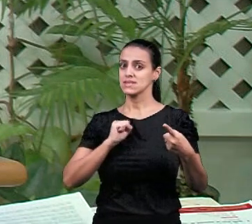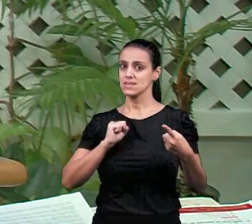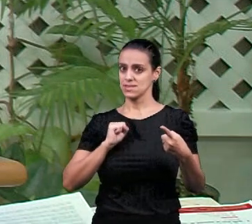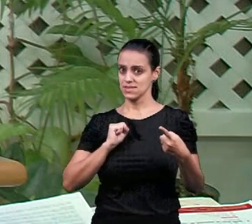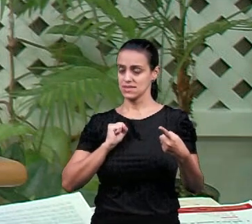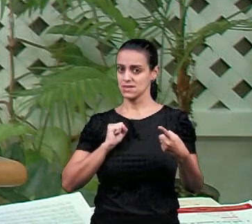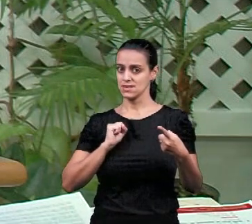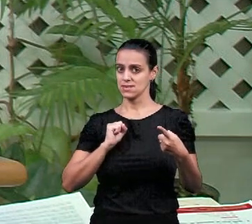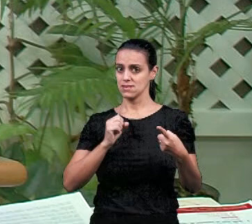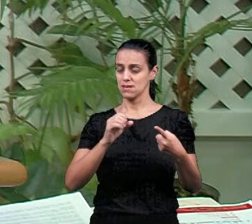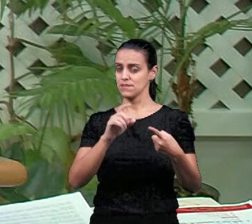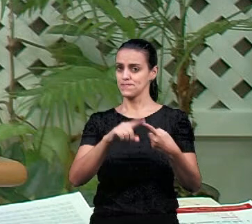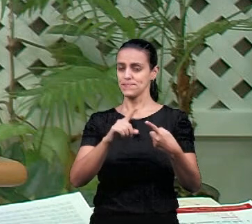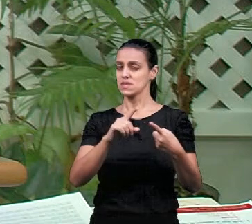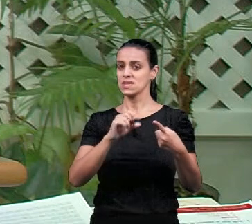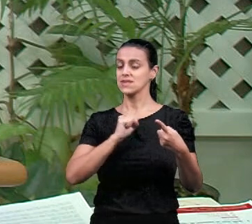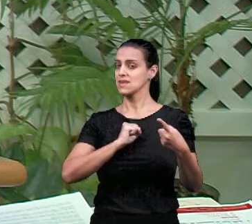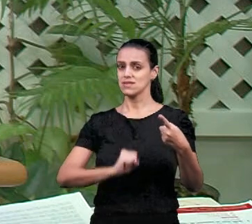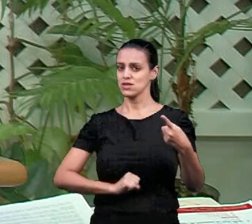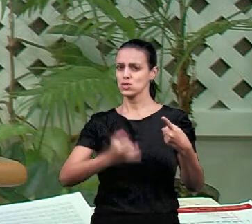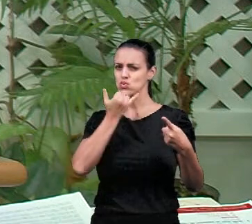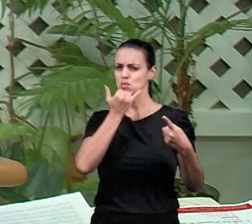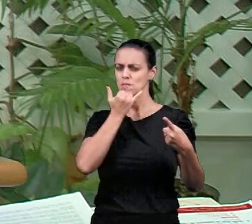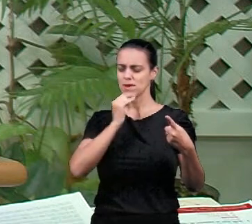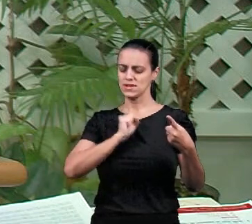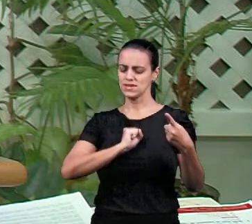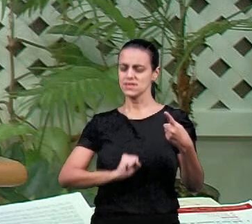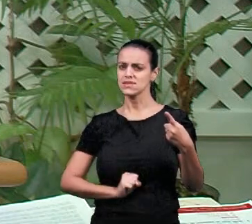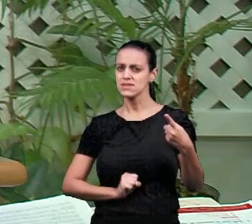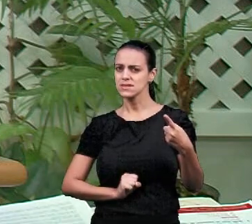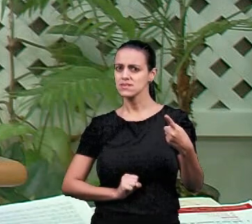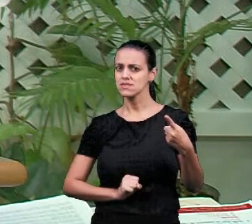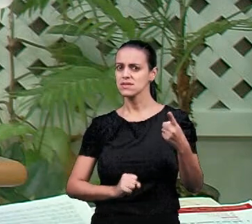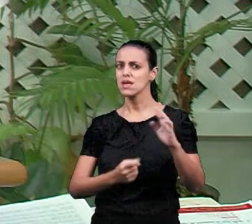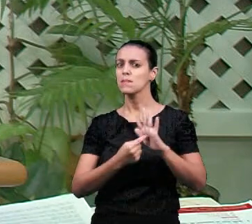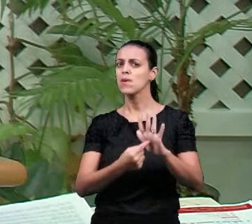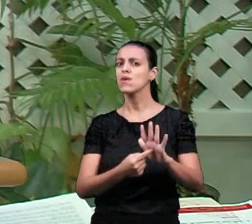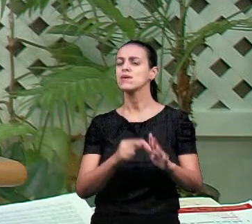le sacrificateur là représentait naturellement